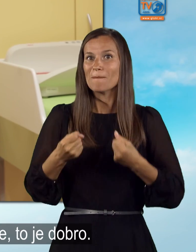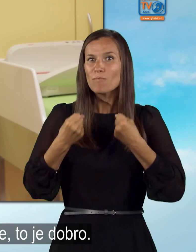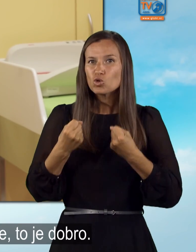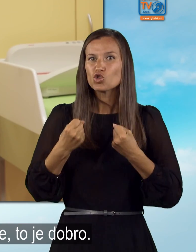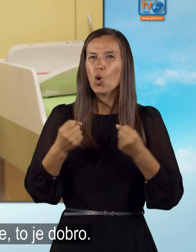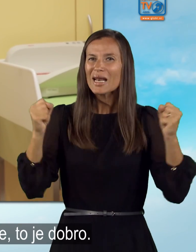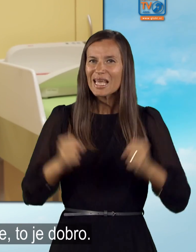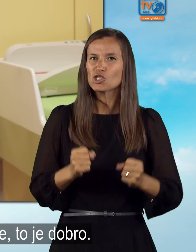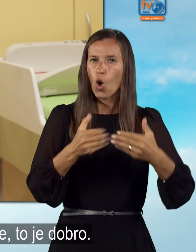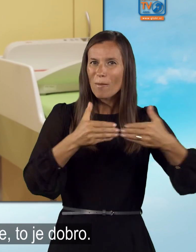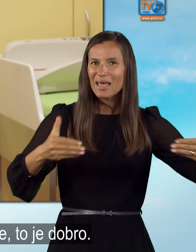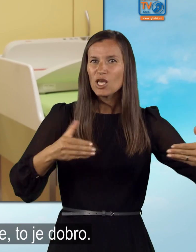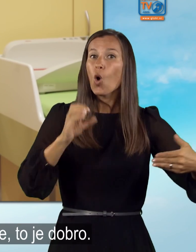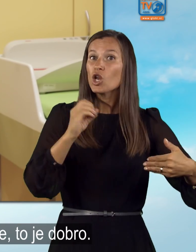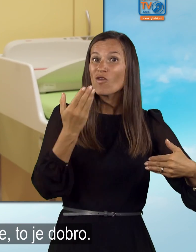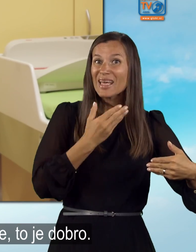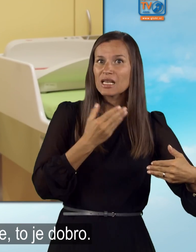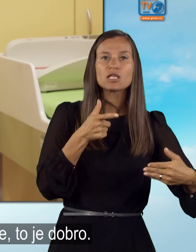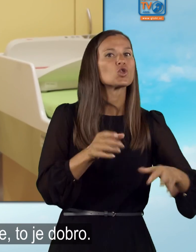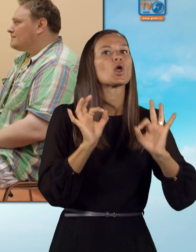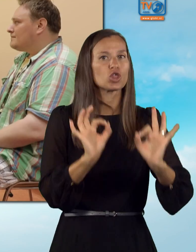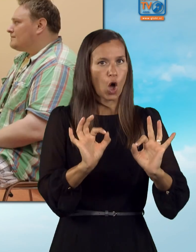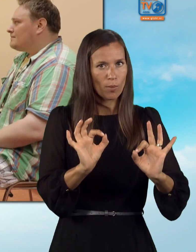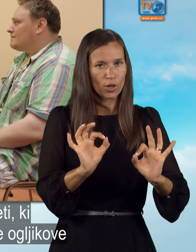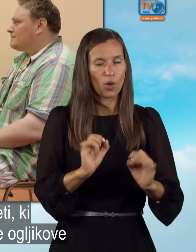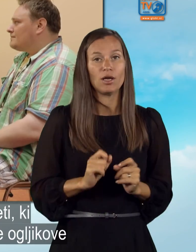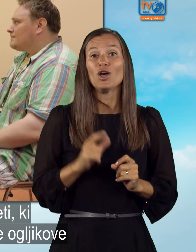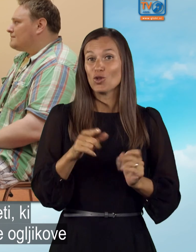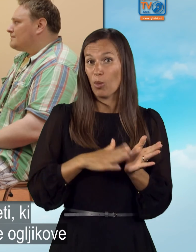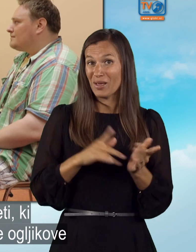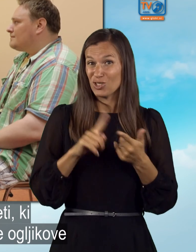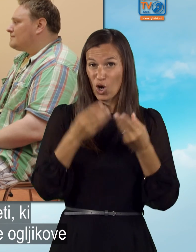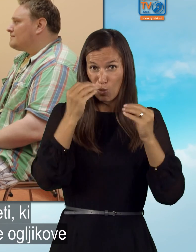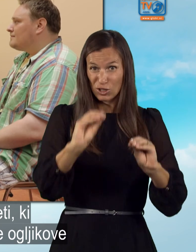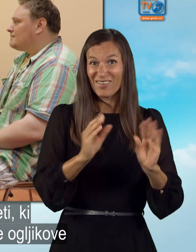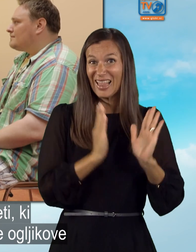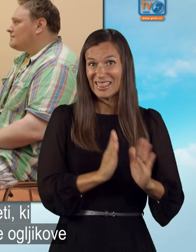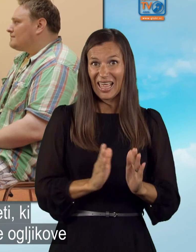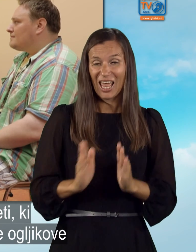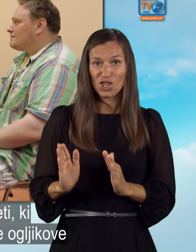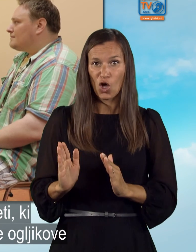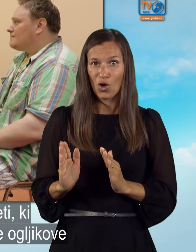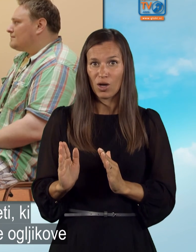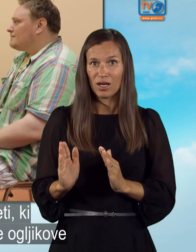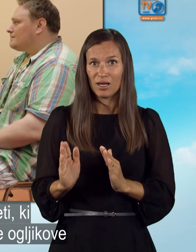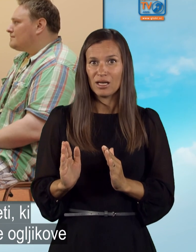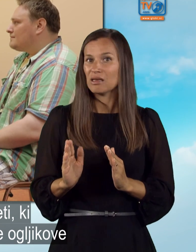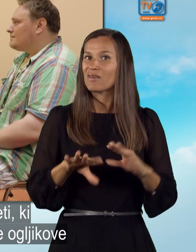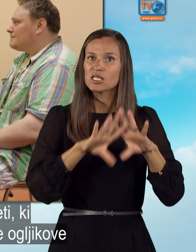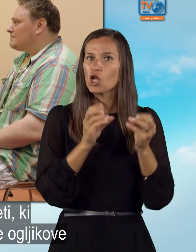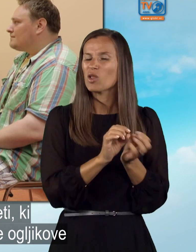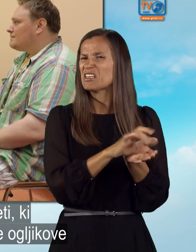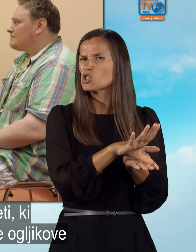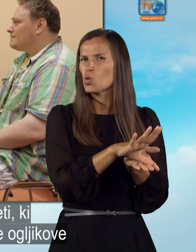močno, resno omeji ogljikove hidrate, je dobro. Tako da, če upoštevate dieto, ki pravzaprav v